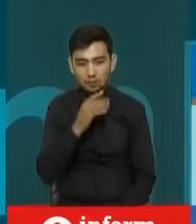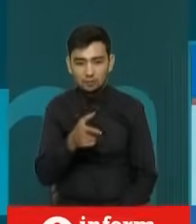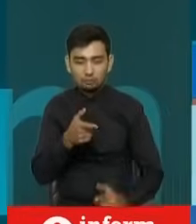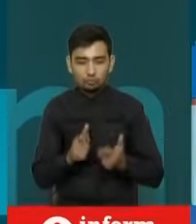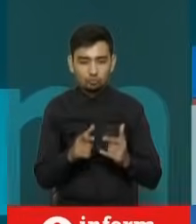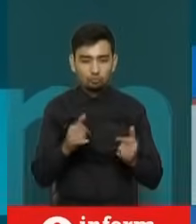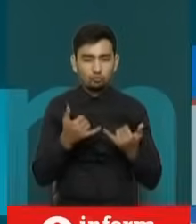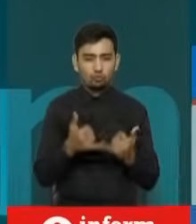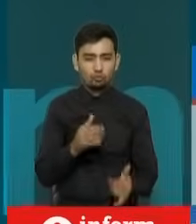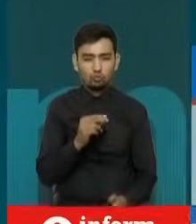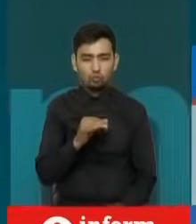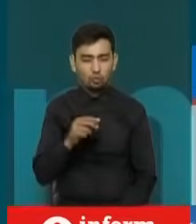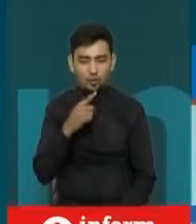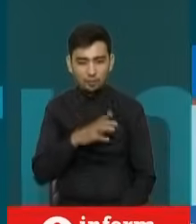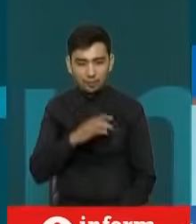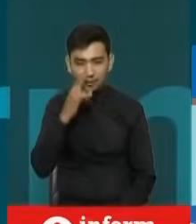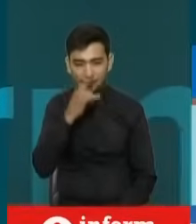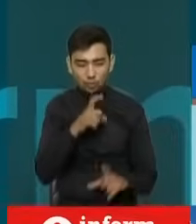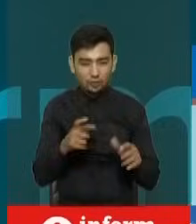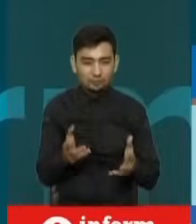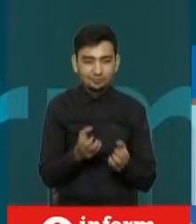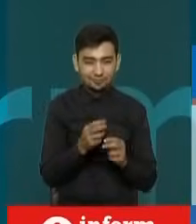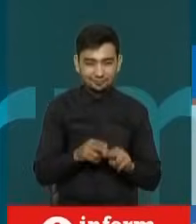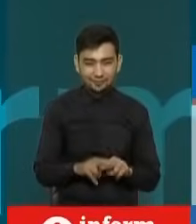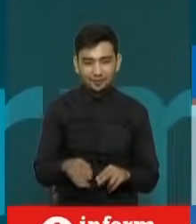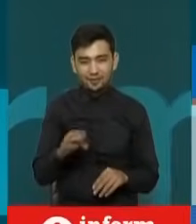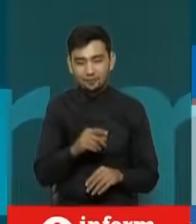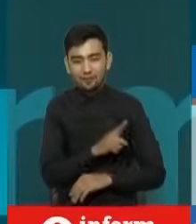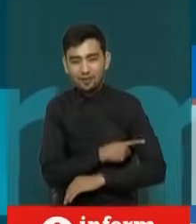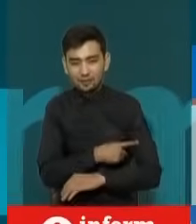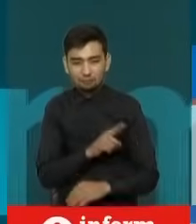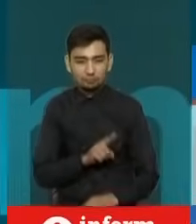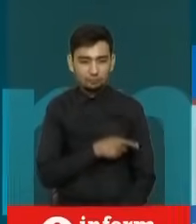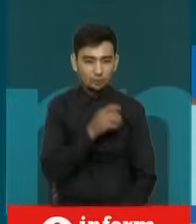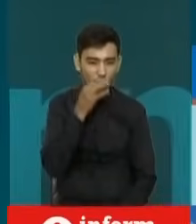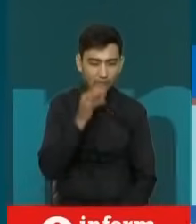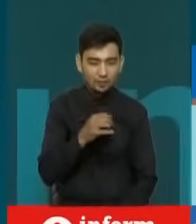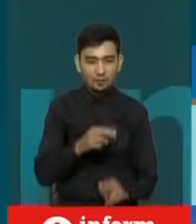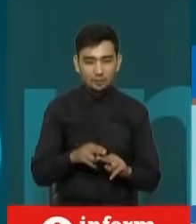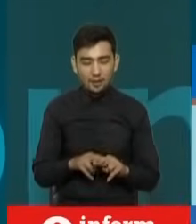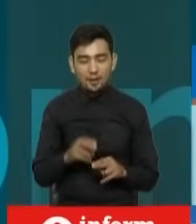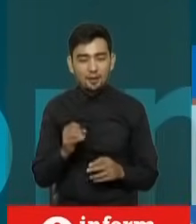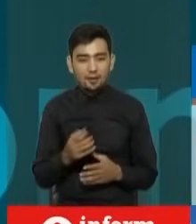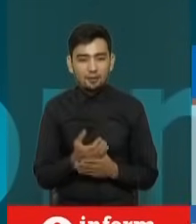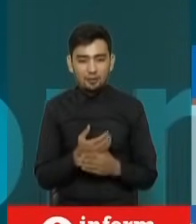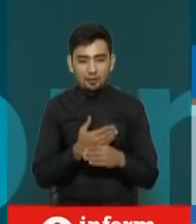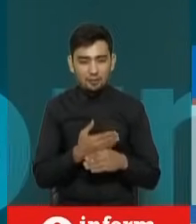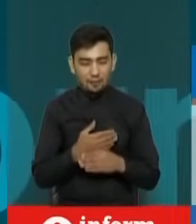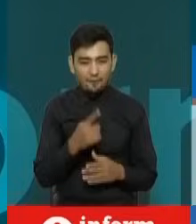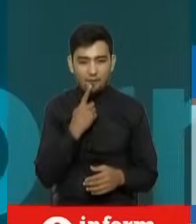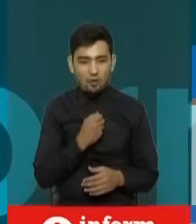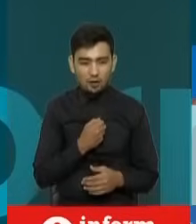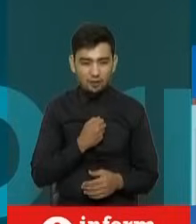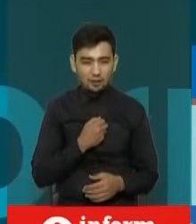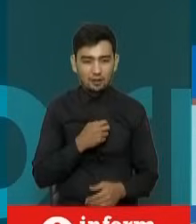настоящим чудом и благодарят казахстанцев за поддержку, а медиков за профессионализм. Сейчас юноша проходит лечение в военном